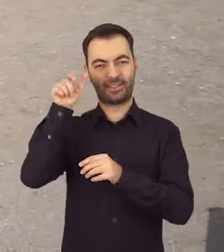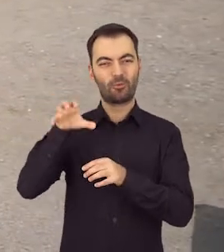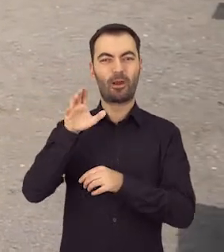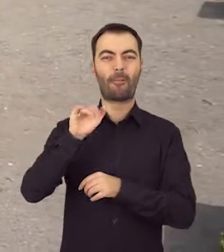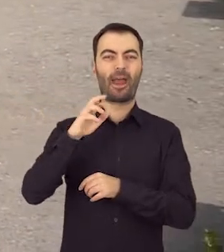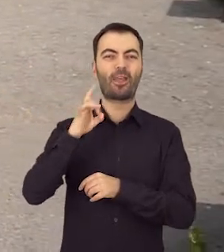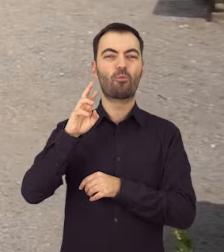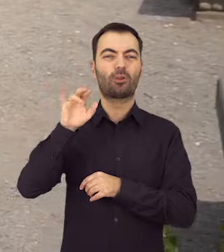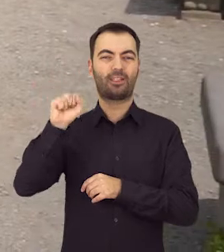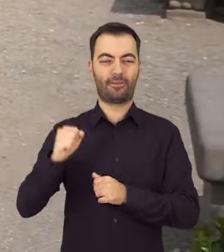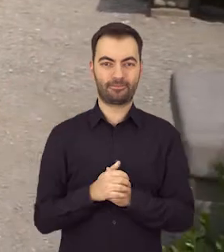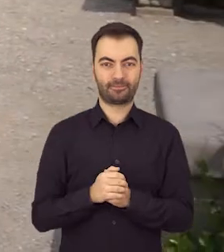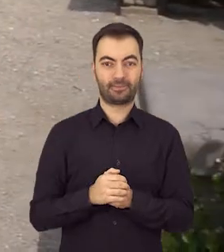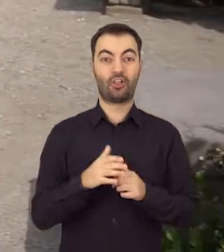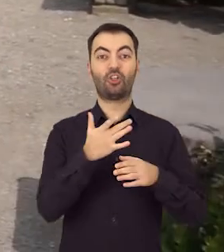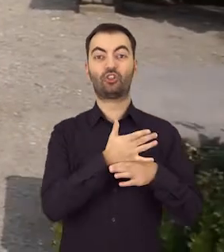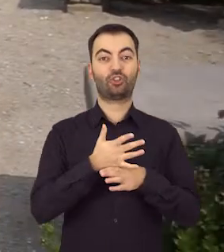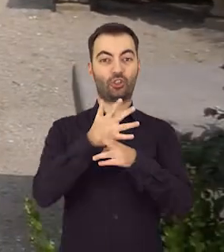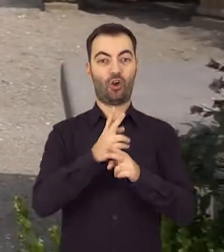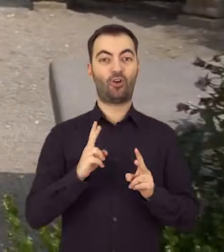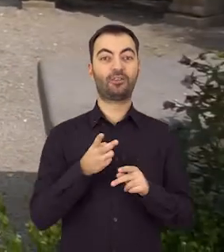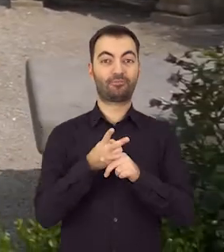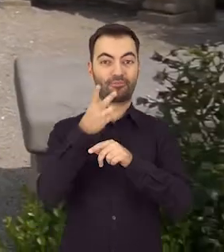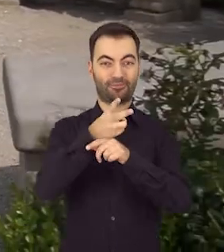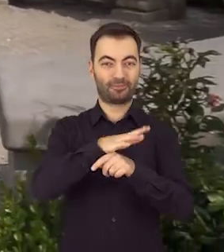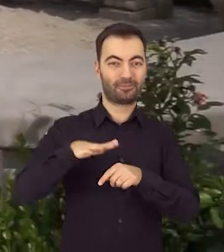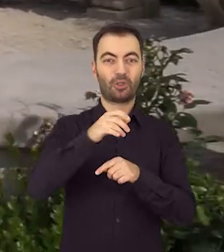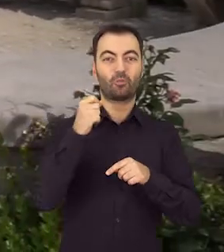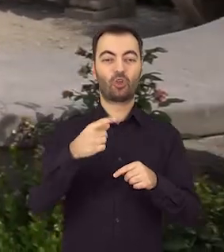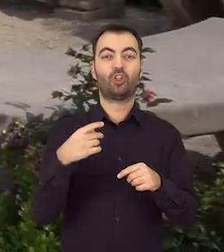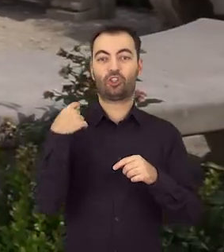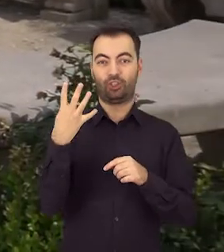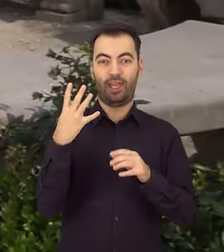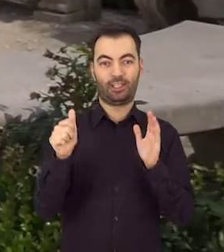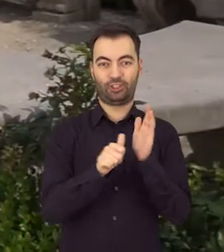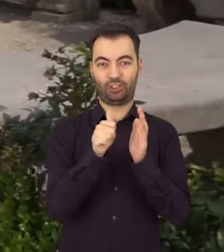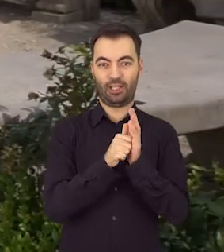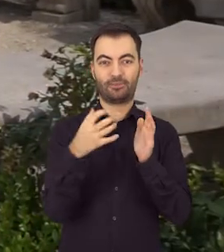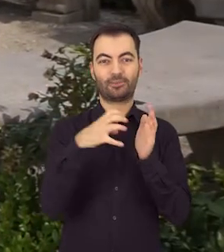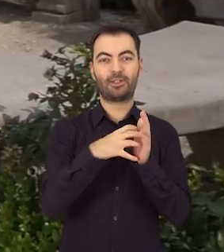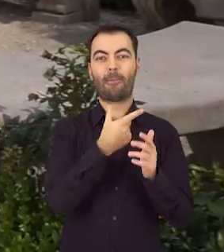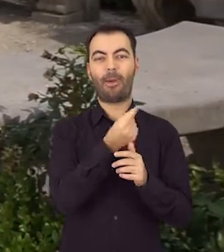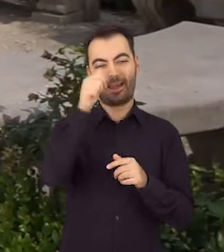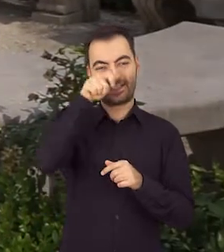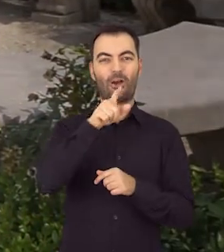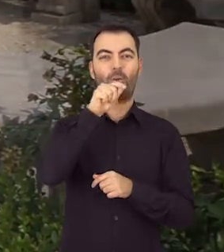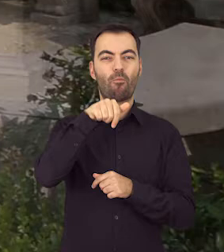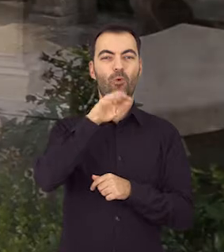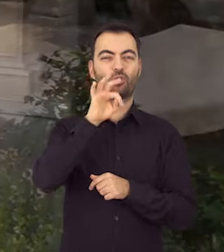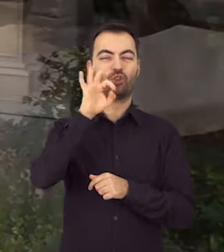brandenburskich. Na wangach schodów prowadzących na pergolę stoją cztery rzeźby przedstawiające pary